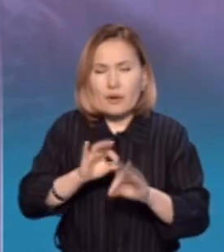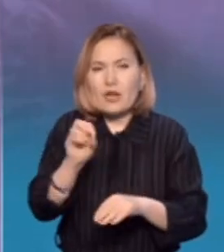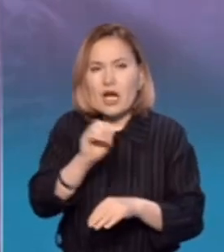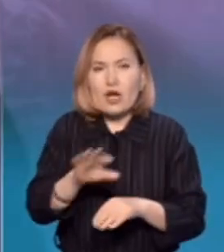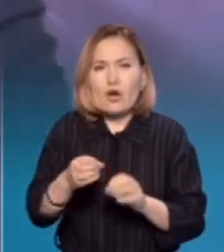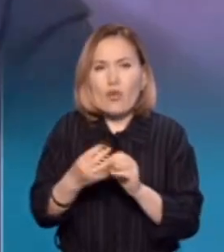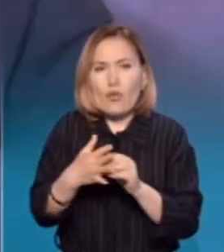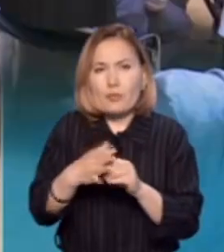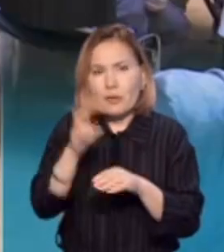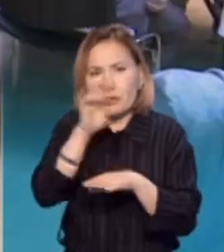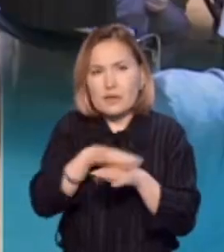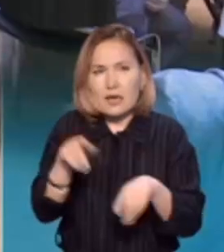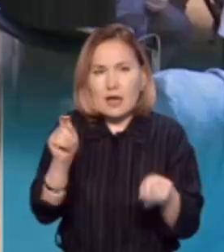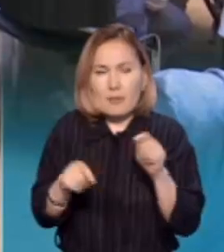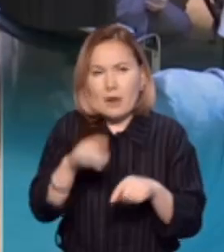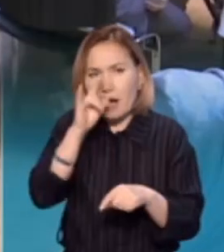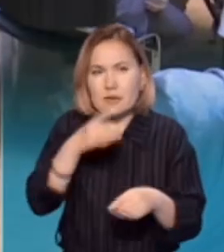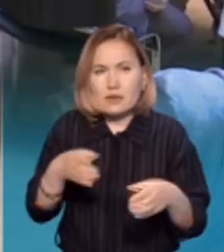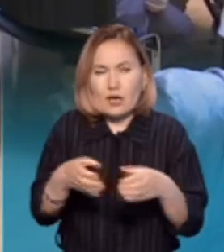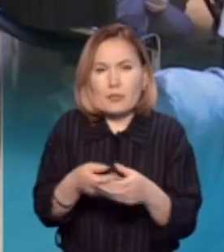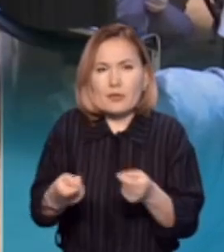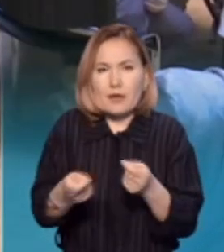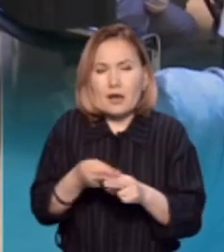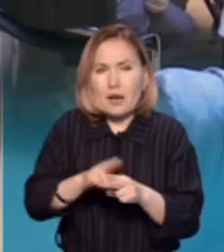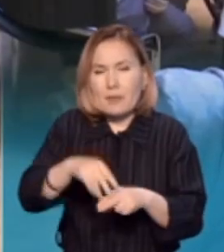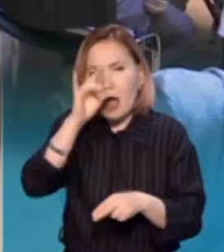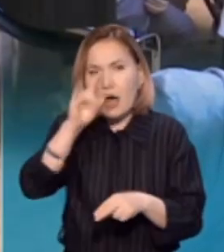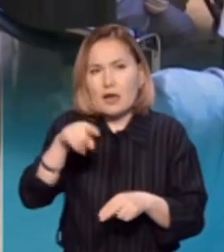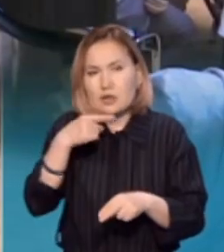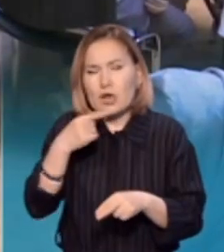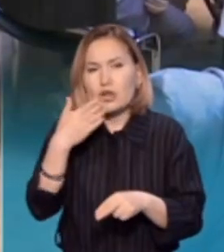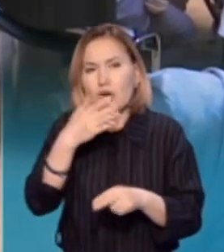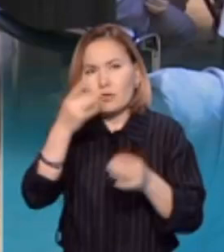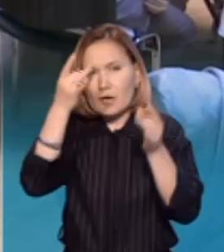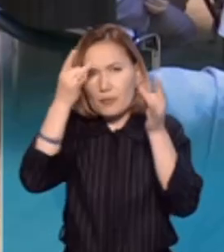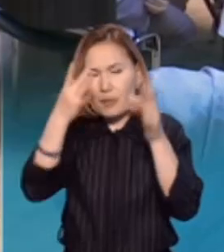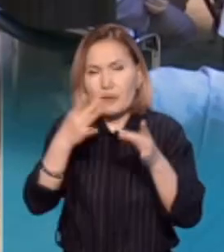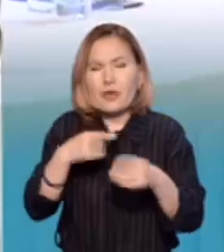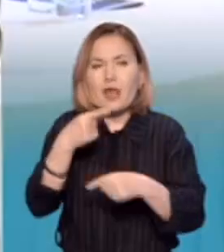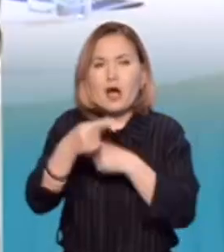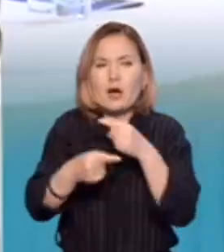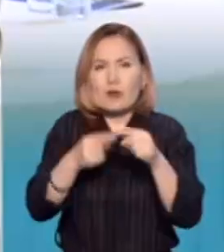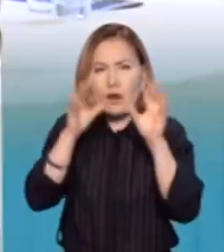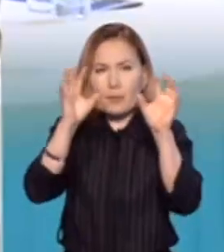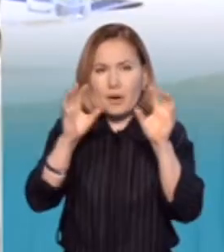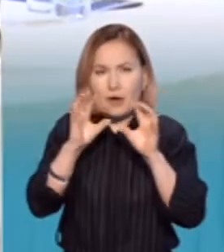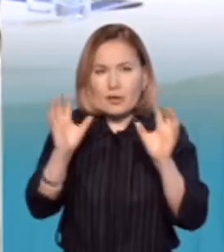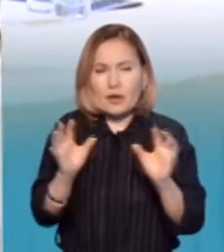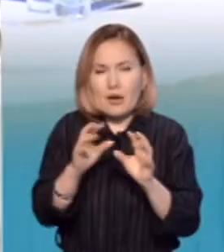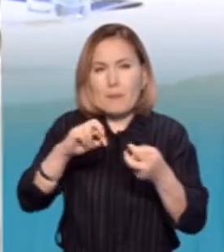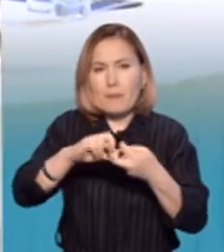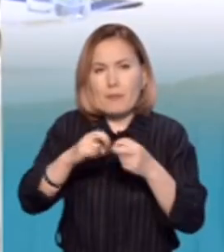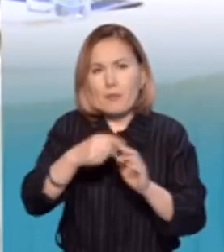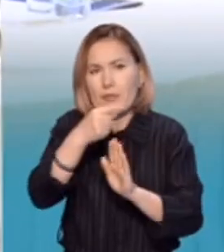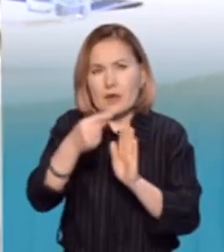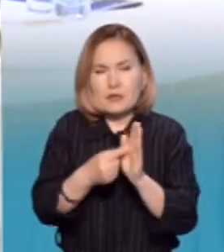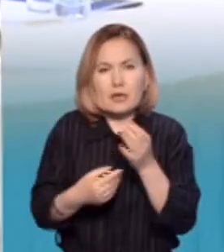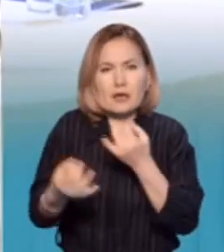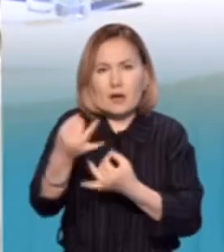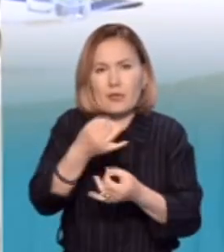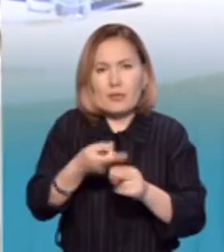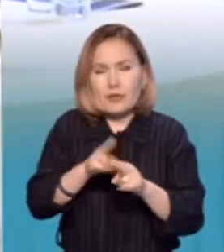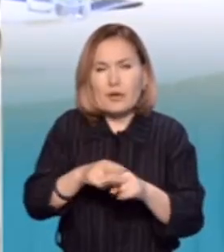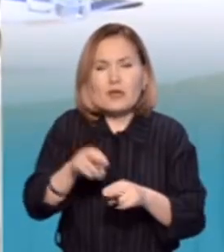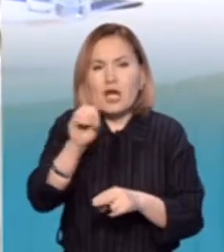15 елінен жиналған қазақ ұйымының жетекшілері ана тілі, ұлттық мәдениет пен салт-дәстүрдің сақталуына қатысты мәселелерді көтерді. Қарт